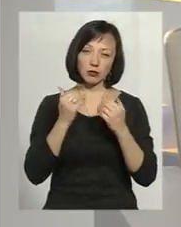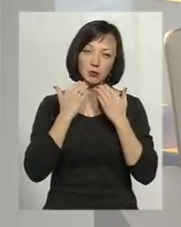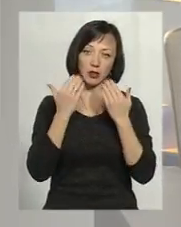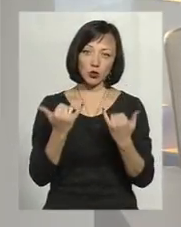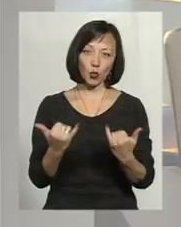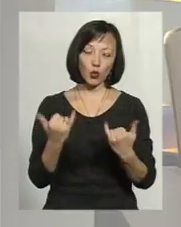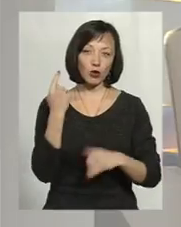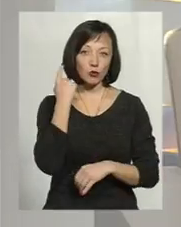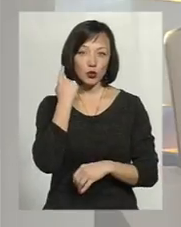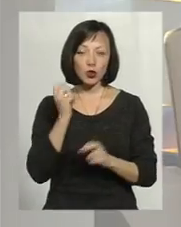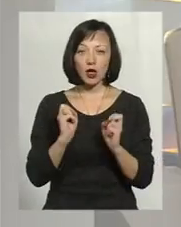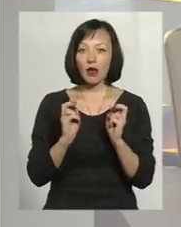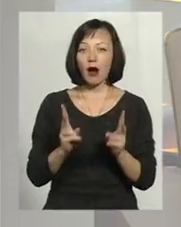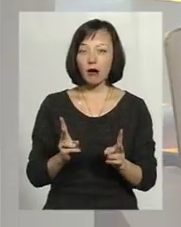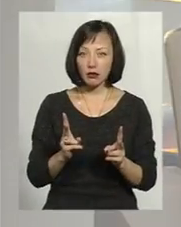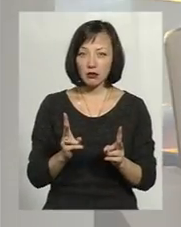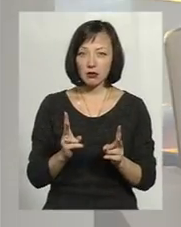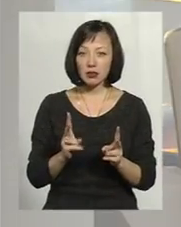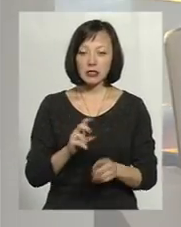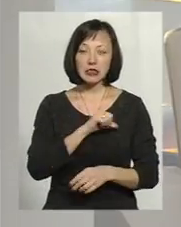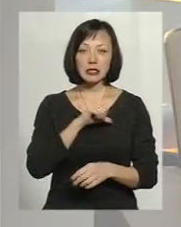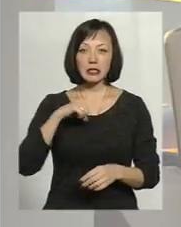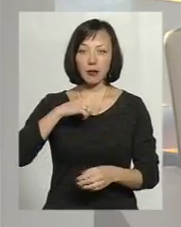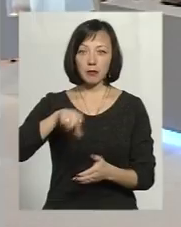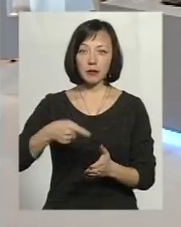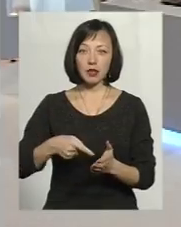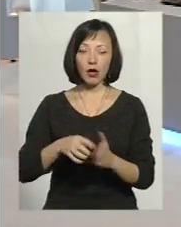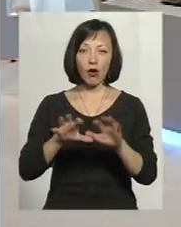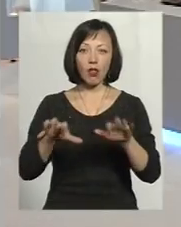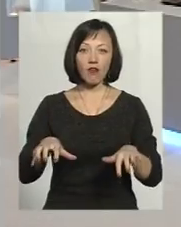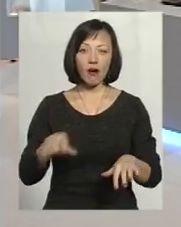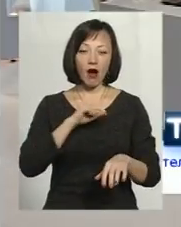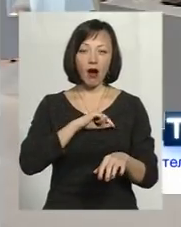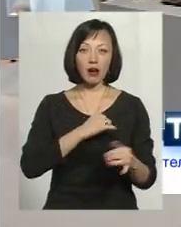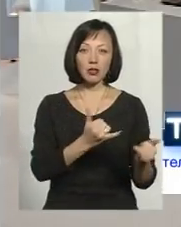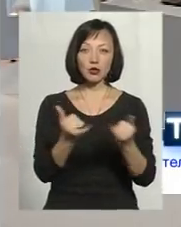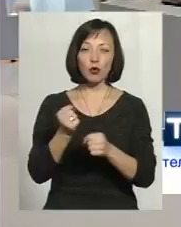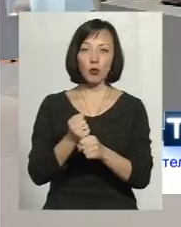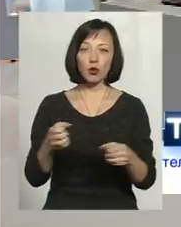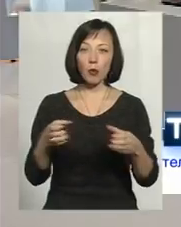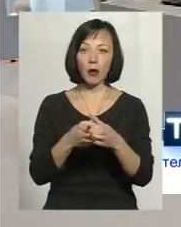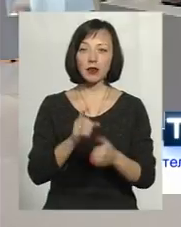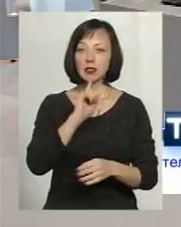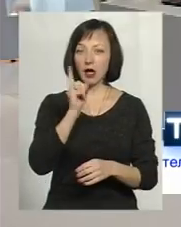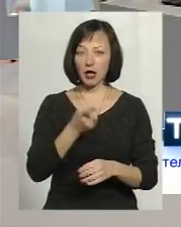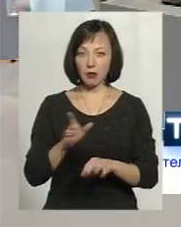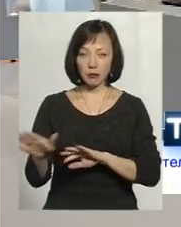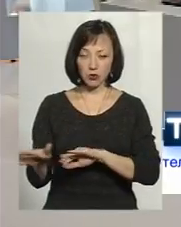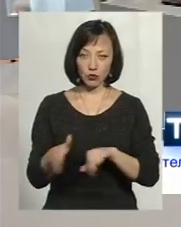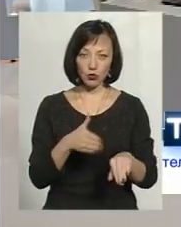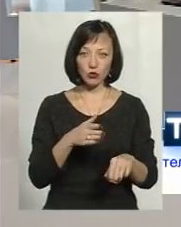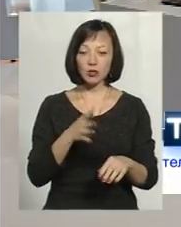почути, як сам міський голова характеризує роботу своєї команди за рік, який минув, з